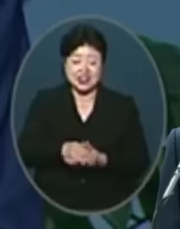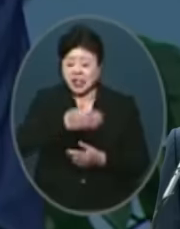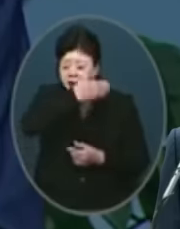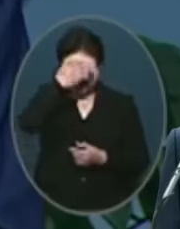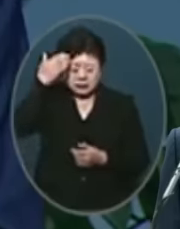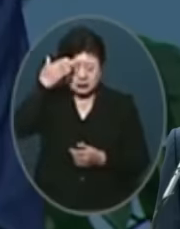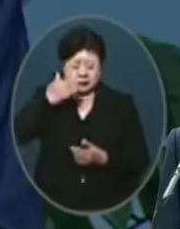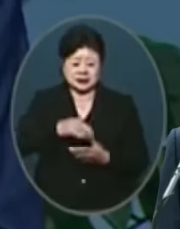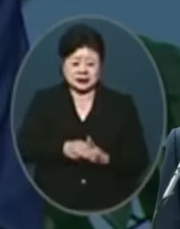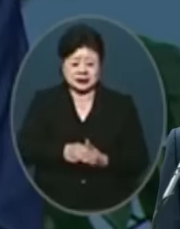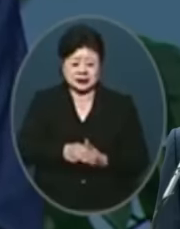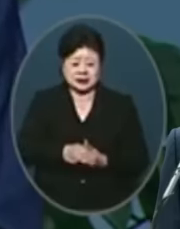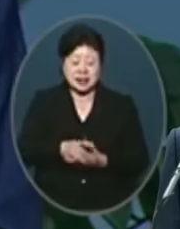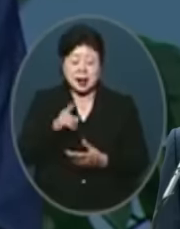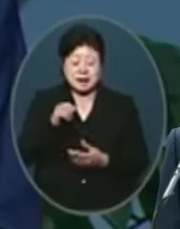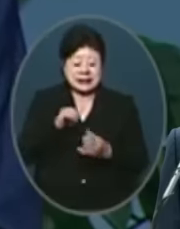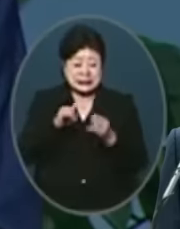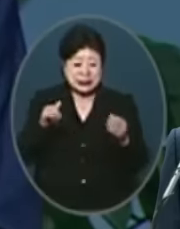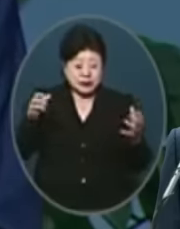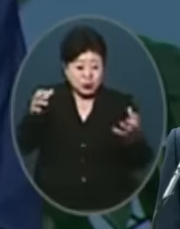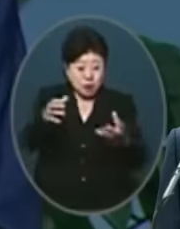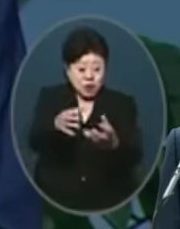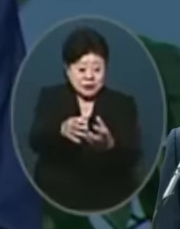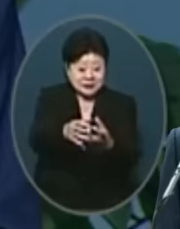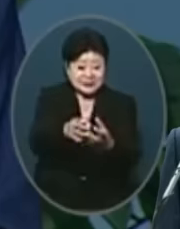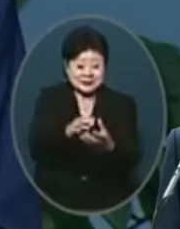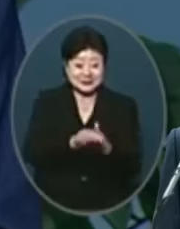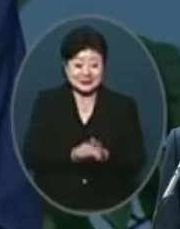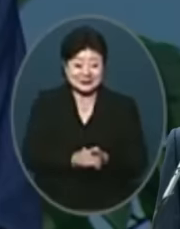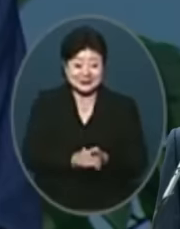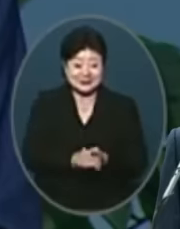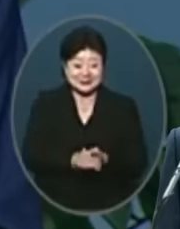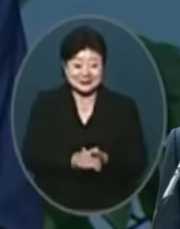청소년들이 한 만 명이 모였어요.